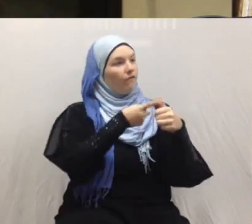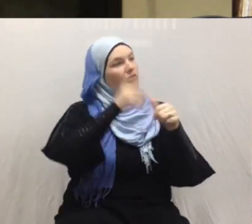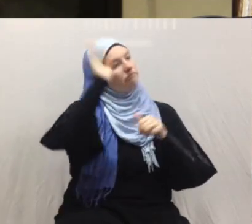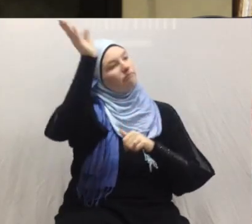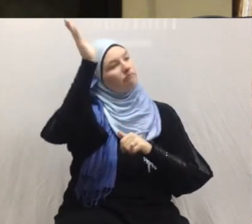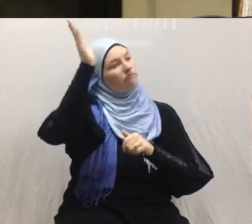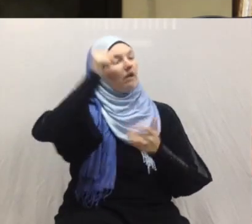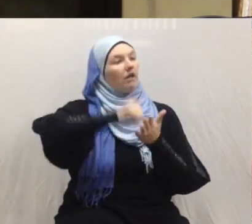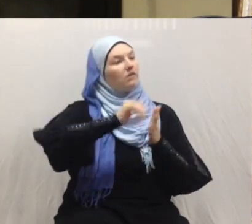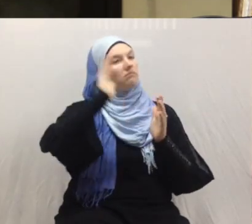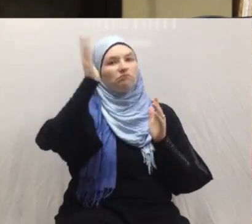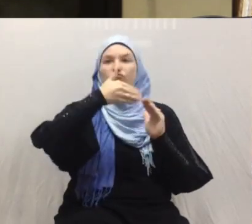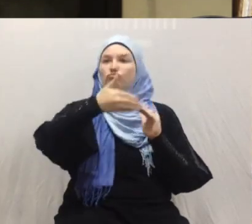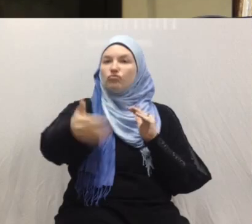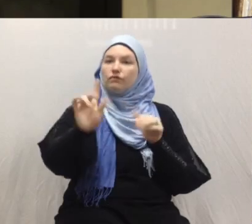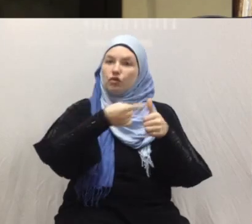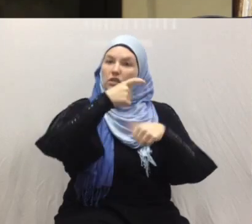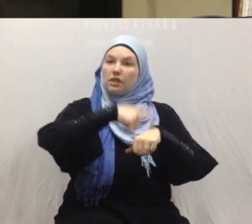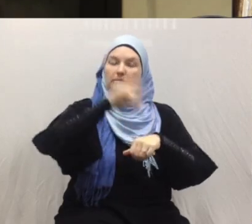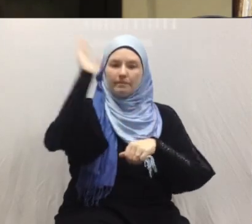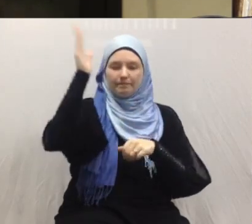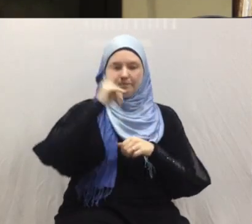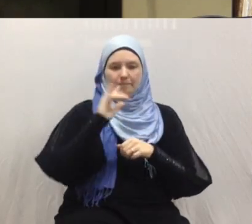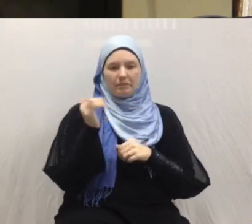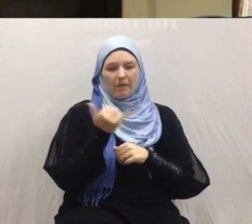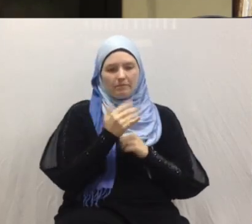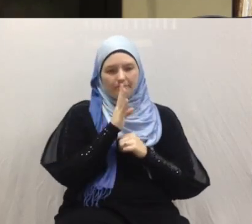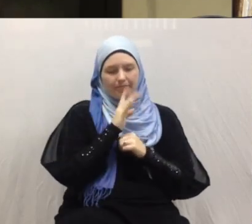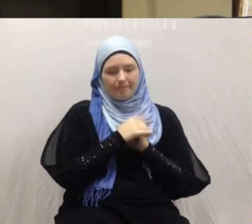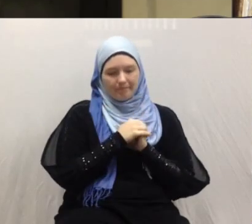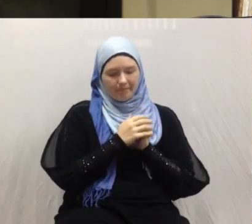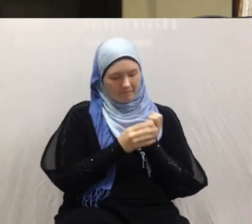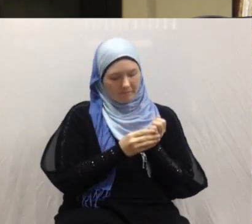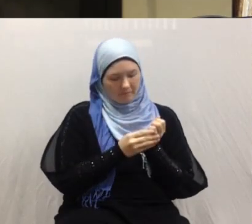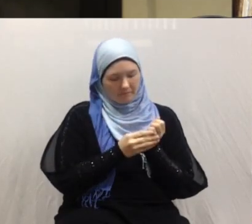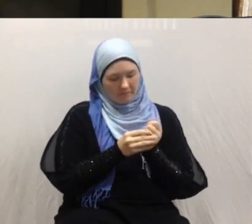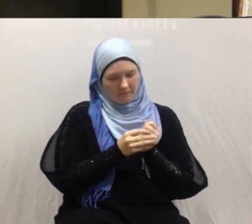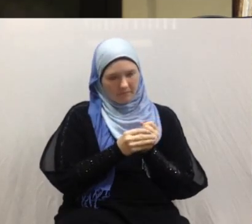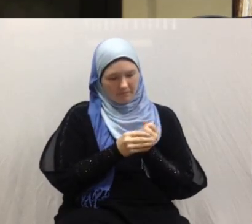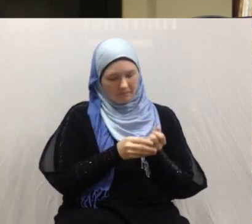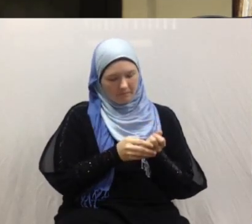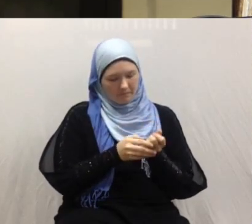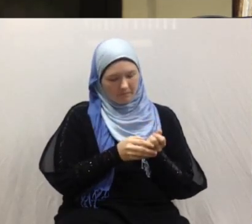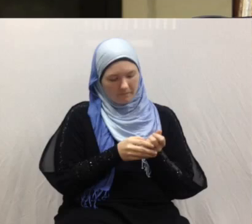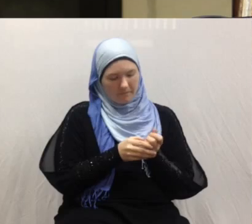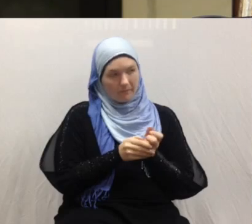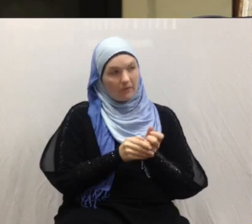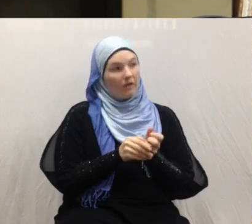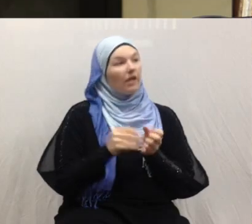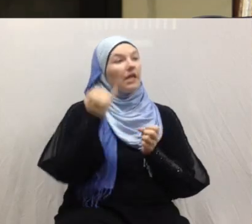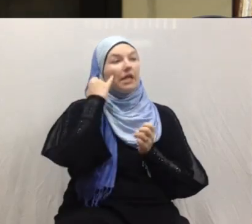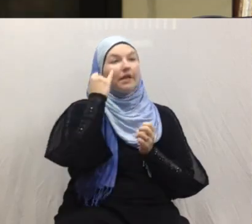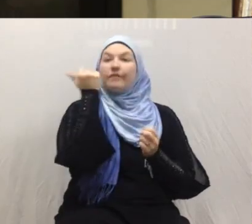شَيْءٍ فَرُدُّوهُ إِلَى اللَّهِ وَالرَّسُولِ إِن كُنْتُمْ تُؤْمِنُونَ بِاللَّهِ وَالْيَوْمِ الْآخِرِ. If you dispute